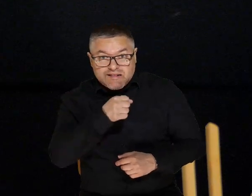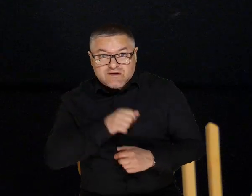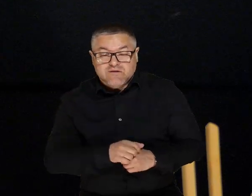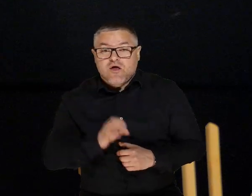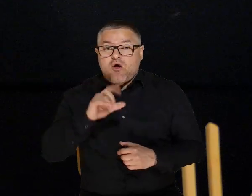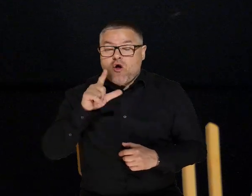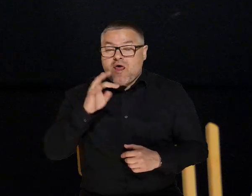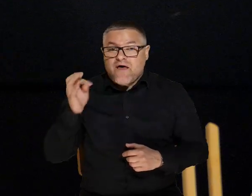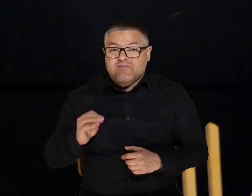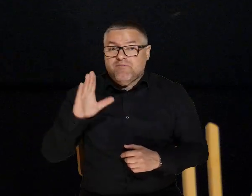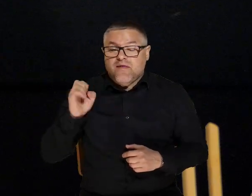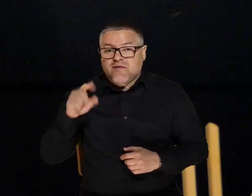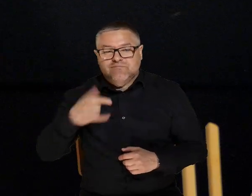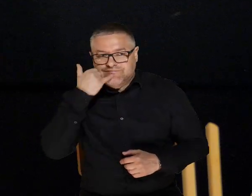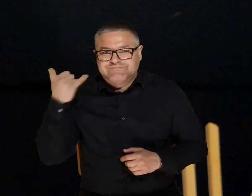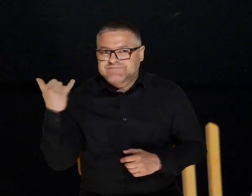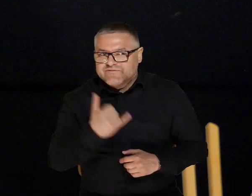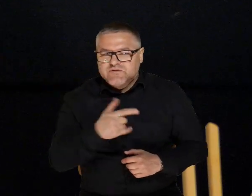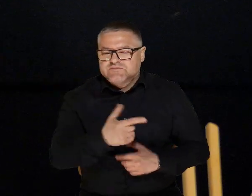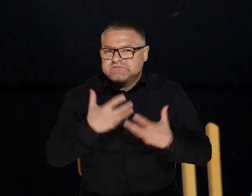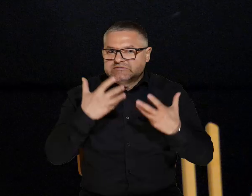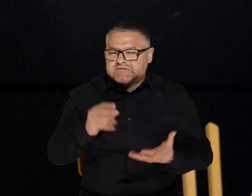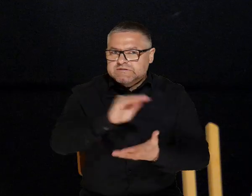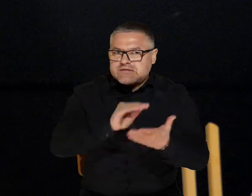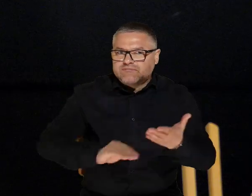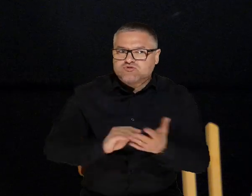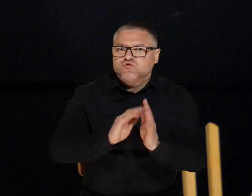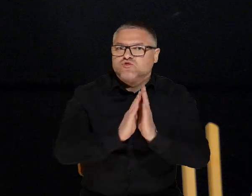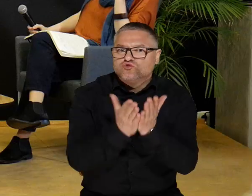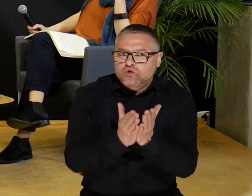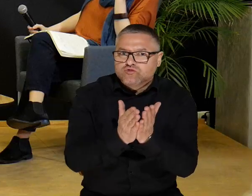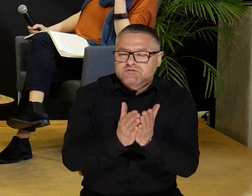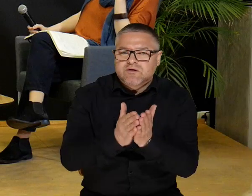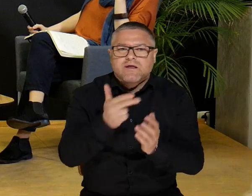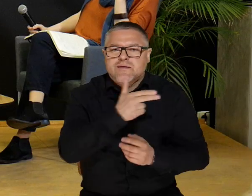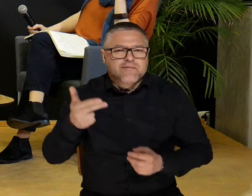redaktor Olaf Pietek z wydawnictwa WAM zadzwonił do mnie i zapytał się, czy ja nie chciałbym napisać takiej książki.